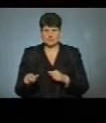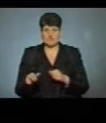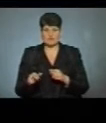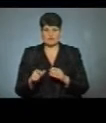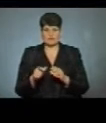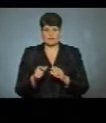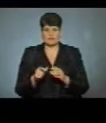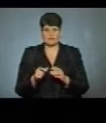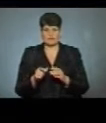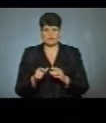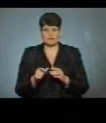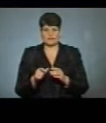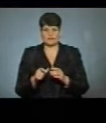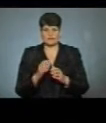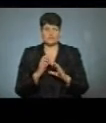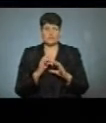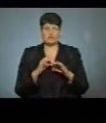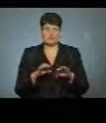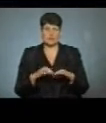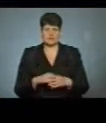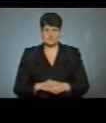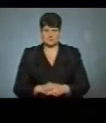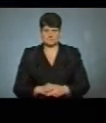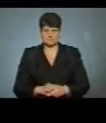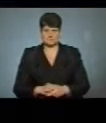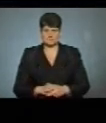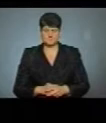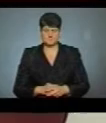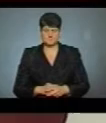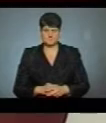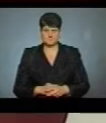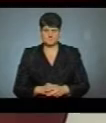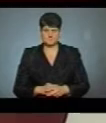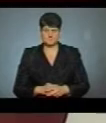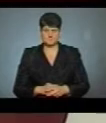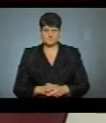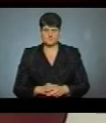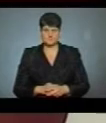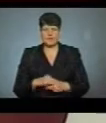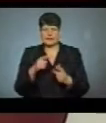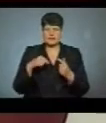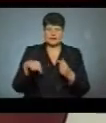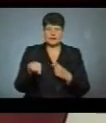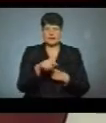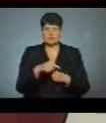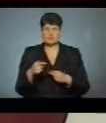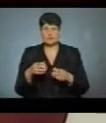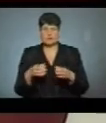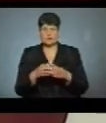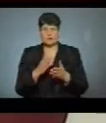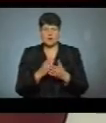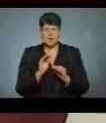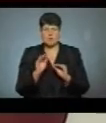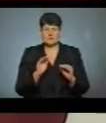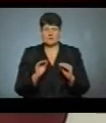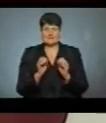тролейбуса. Діана Ярошенко, Андрій Бодак. Новини на Суспільному. Тернопіль. Навколо тернопільської громади мають